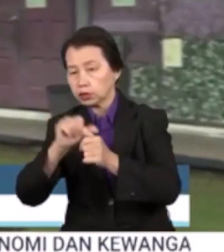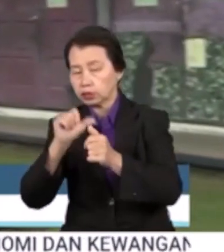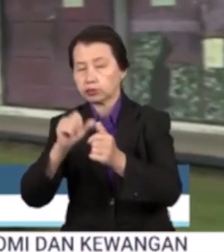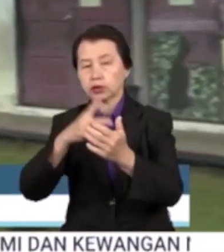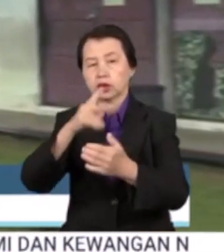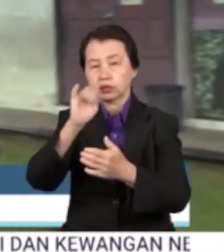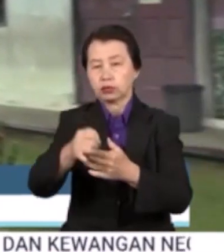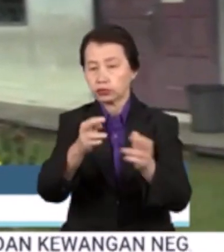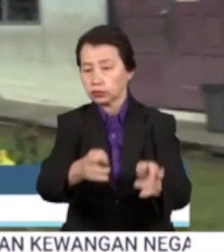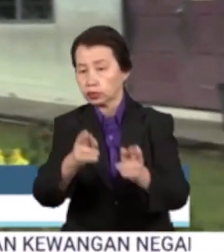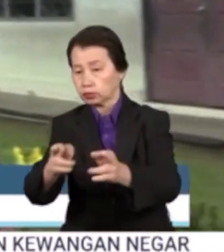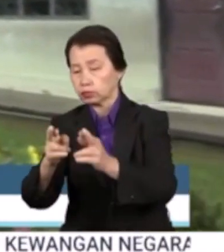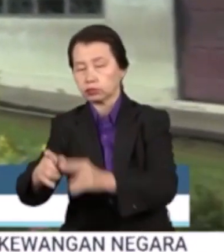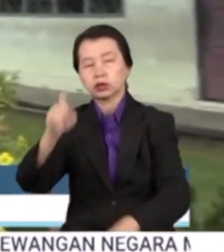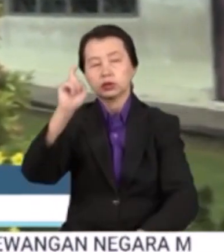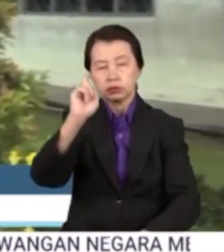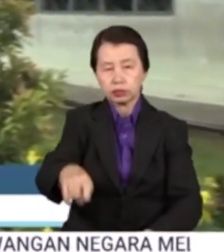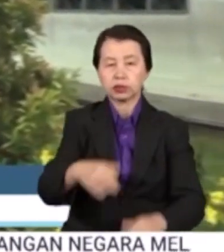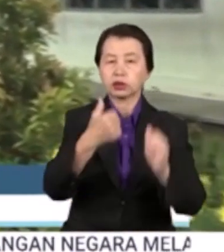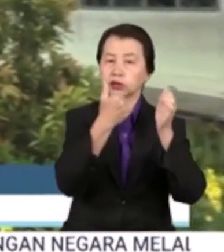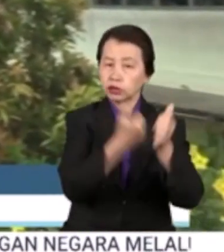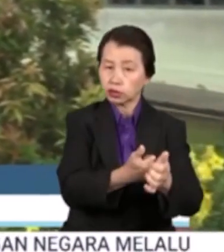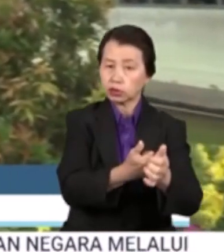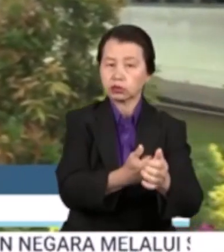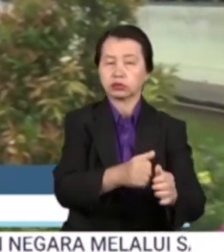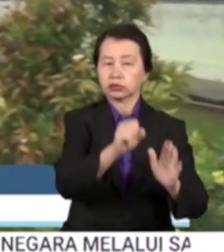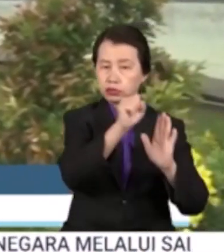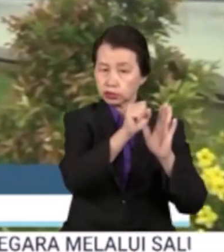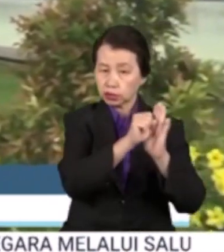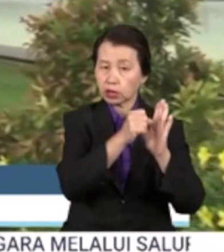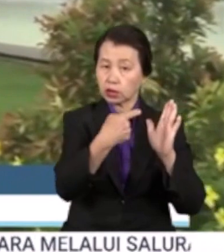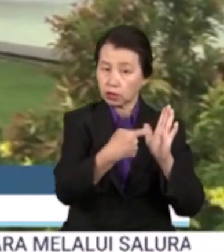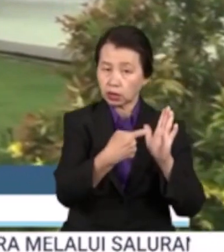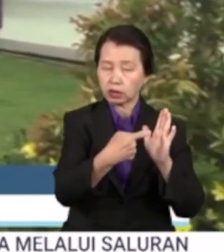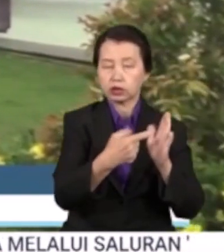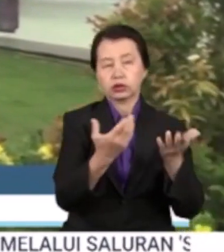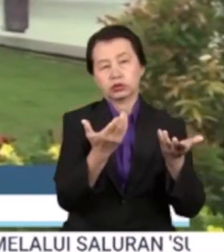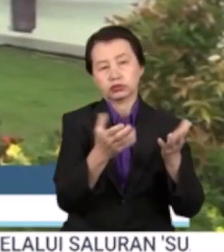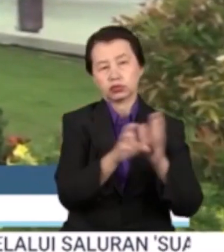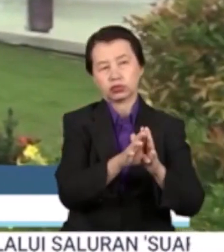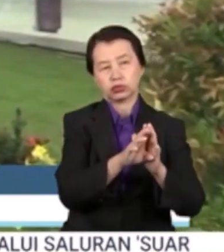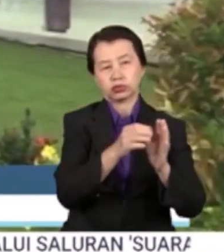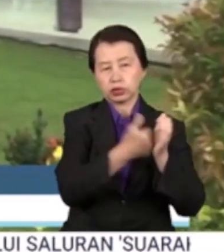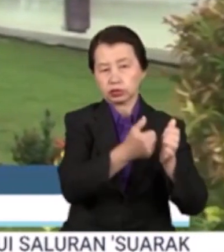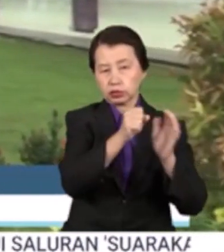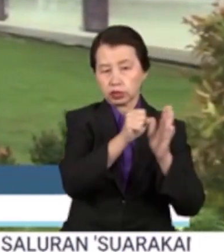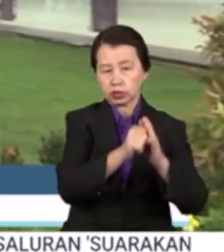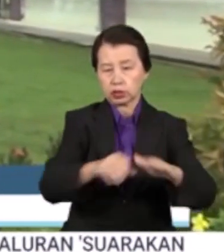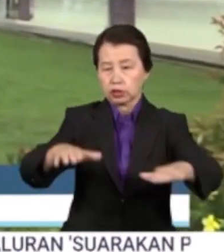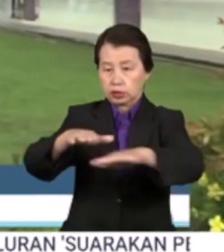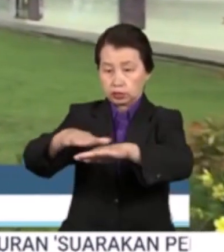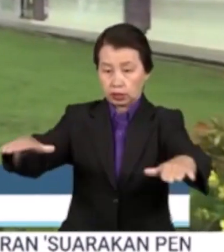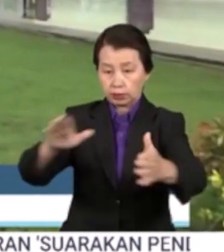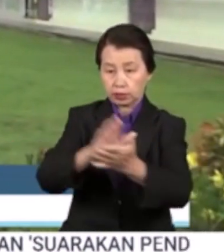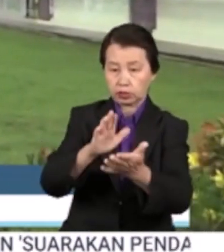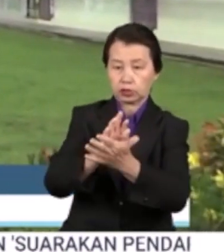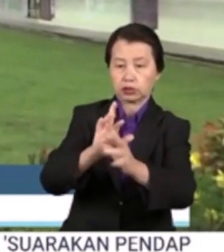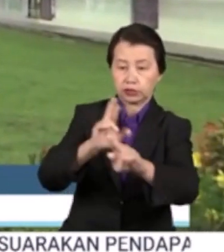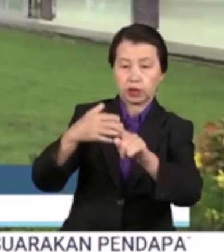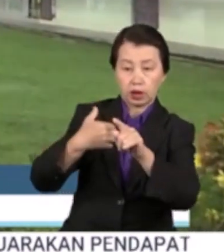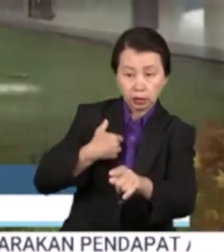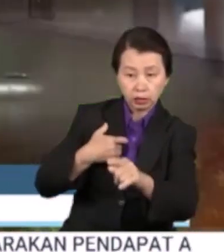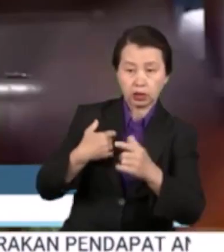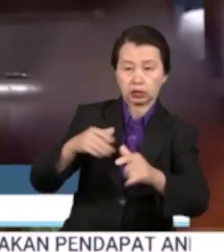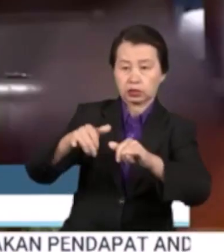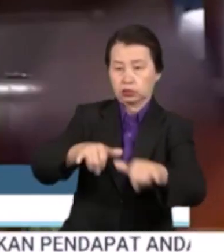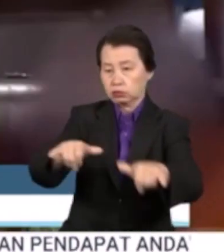Project yang dirancang perlulah mematuhi kepada critius seperti berikut yaitu tapak sekolah sejak ada mempunyai